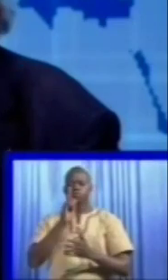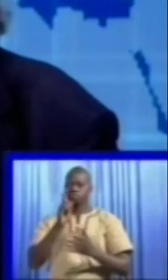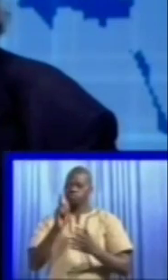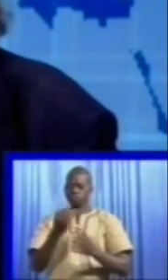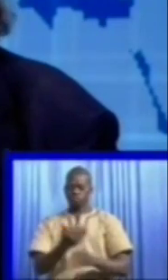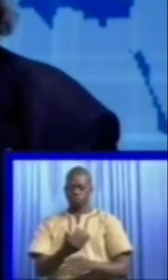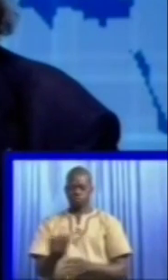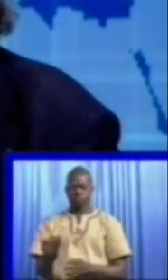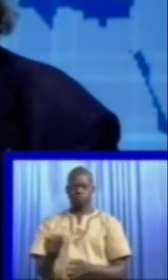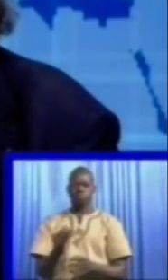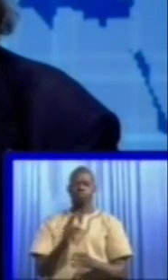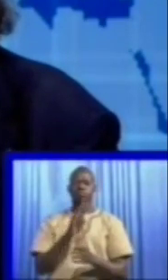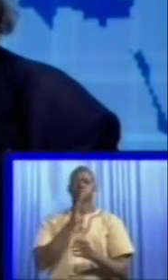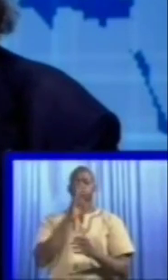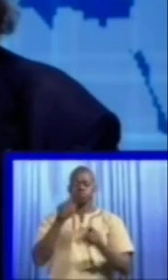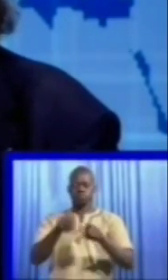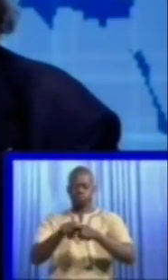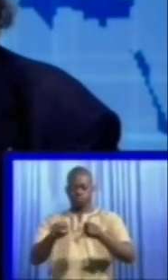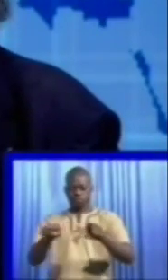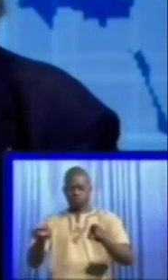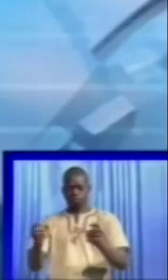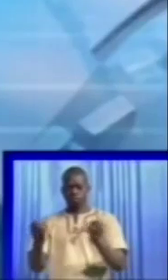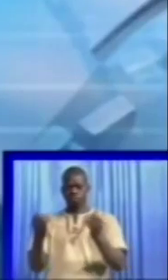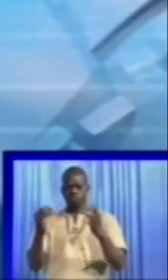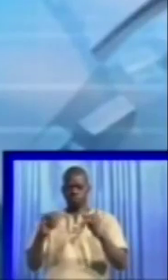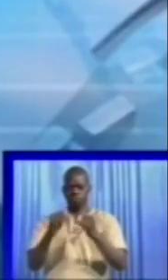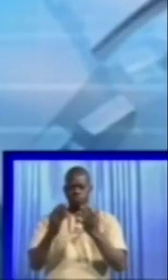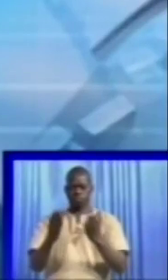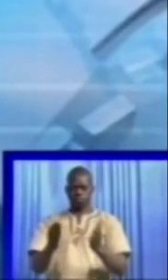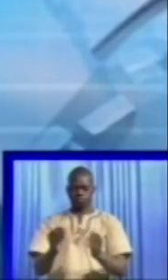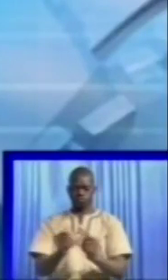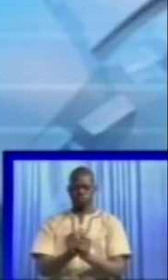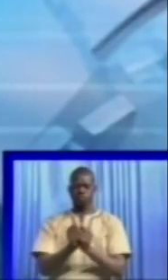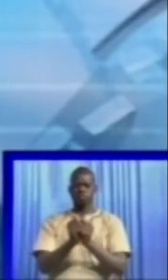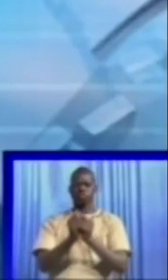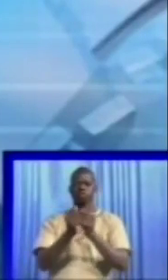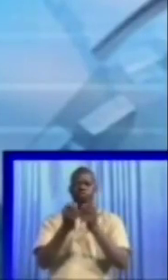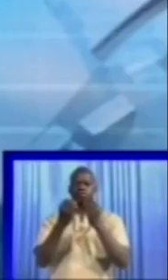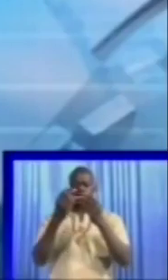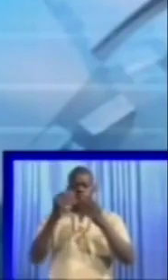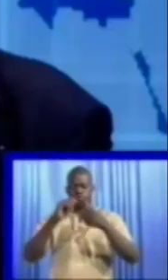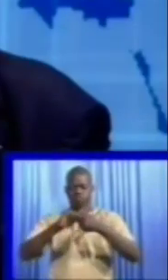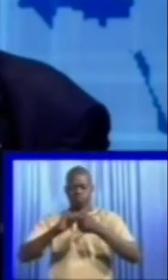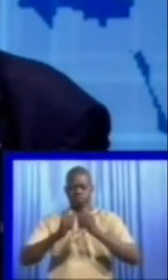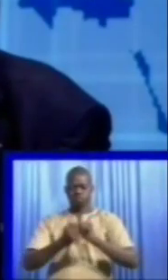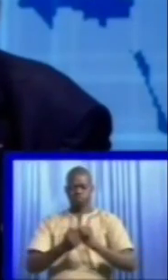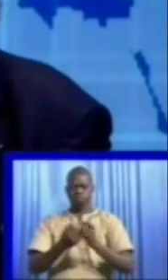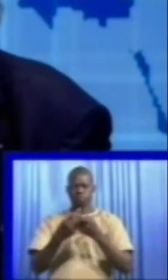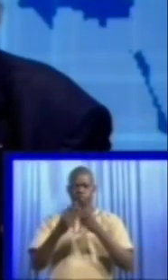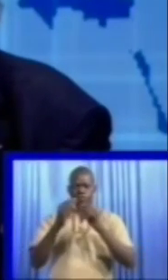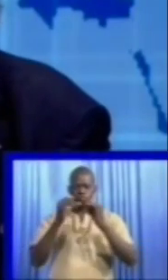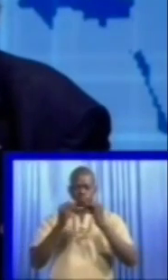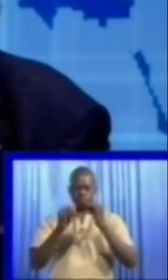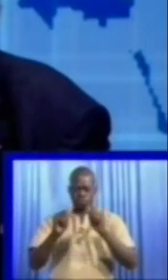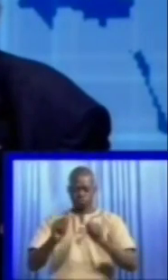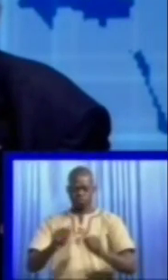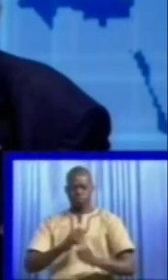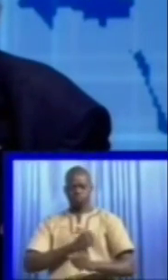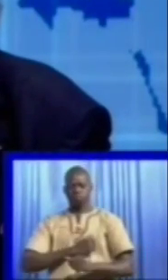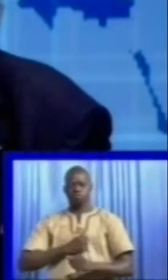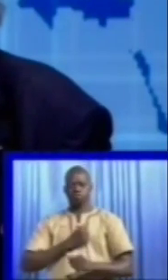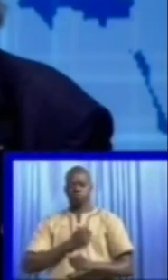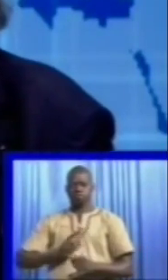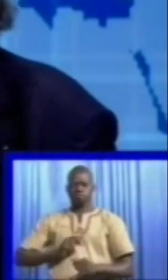y a un véritable pluralisme de la presse, avec d'immenses difficultés. Mais si ça peut vous consoler, nous aussi